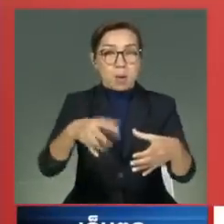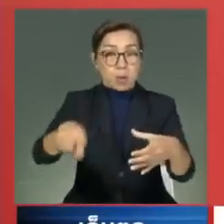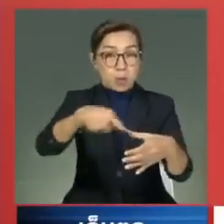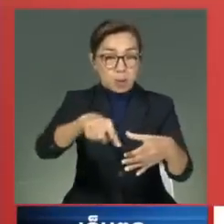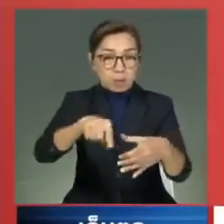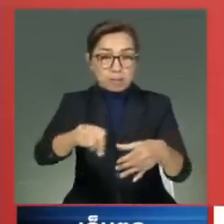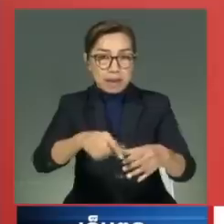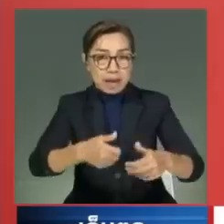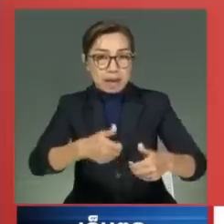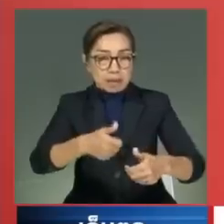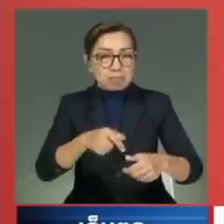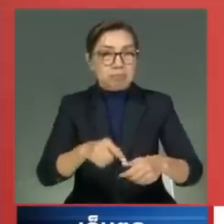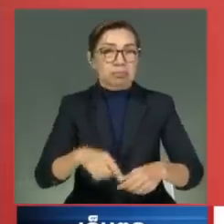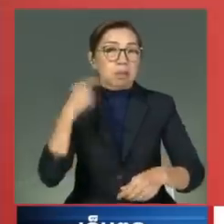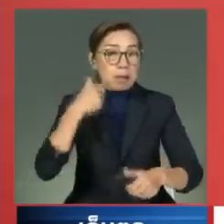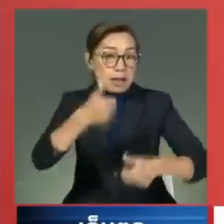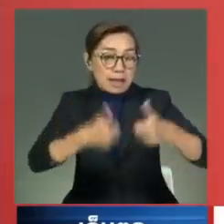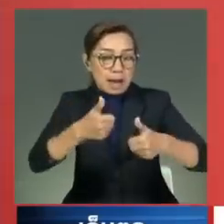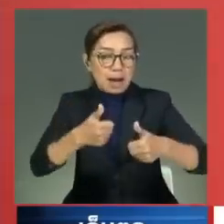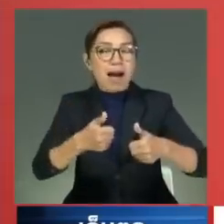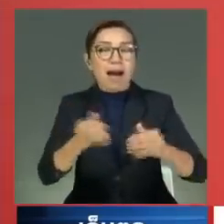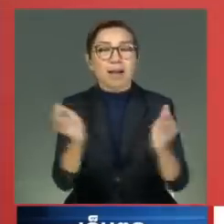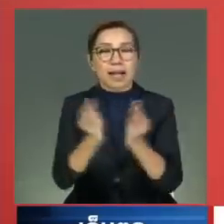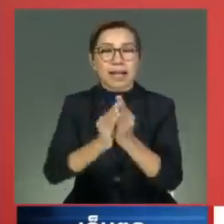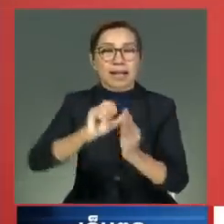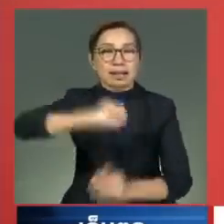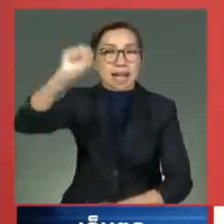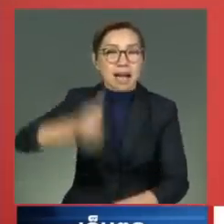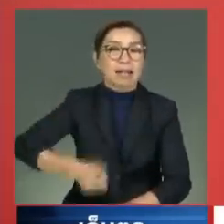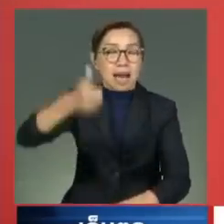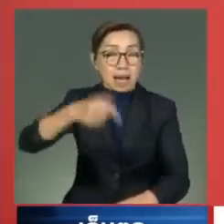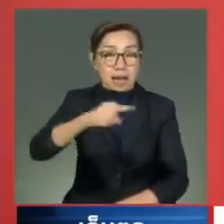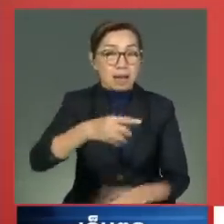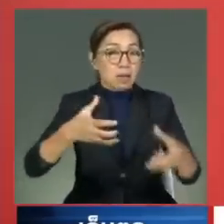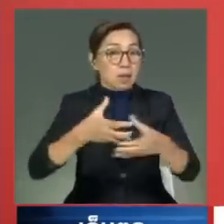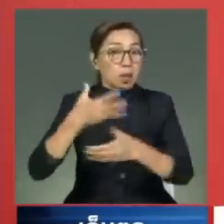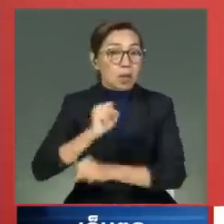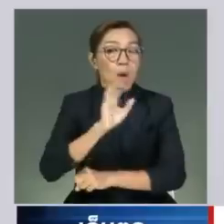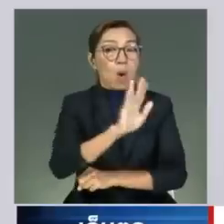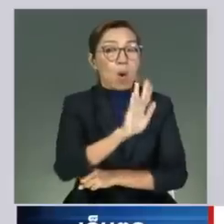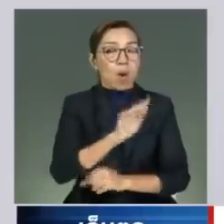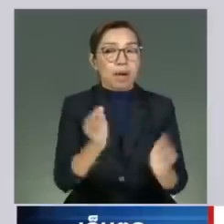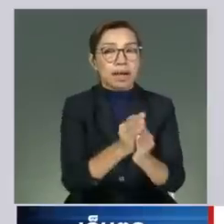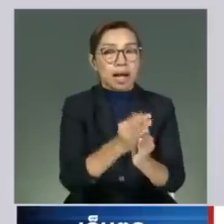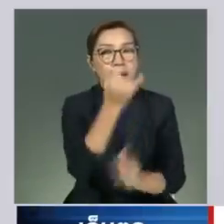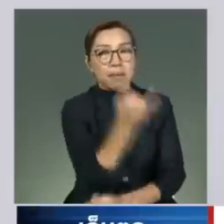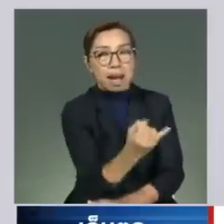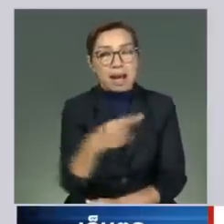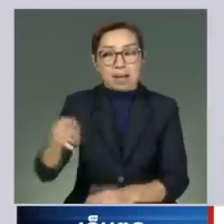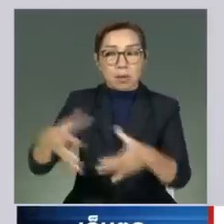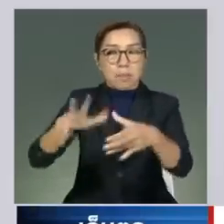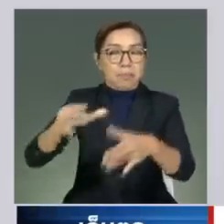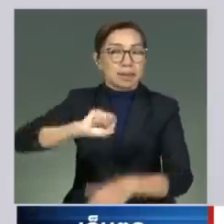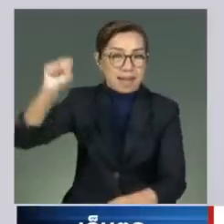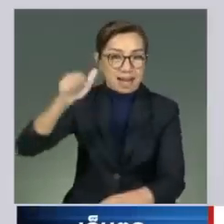ทำศึกล้างตาก็ทำสำเร็จนะครับคนพันตำรวจเอกสามารถม่วงศิริลงได้แต่สิ่งที่คาด